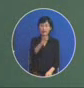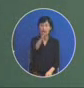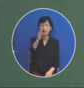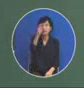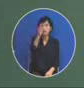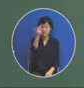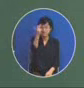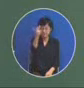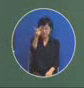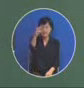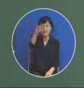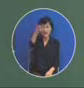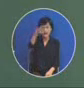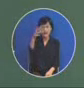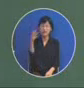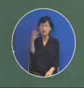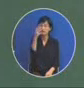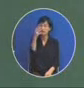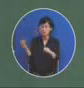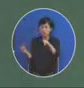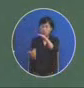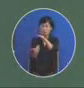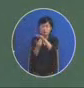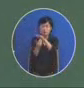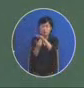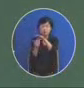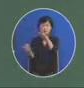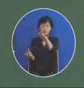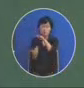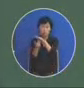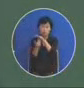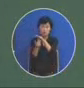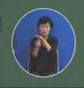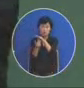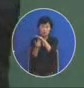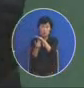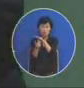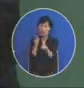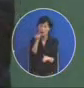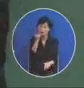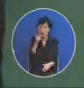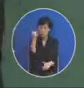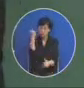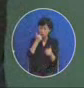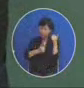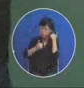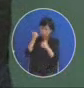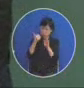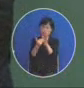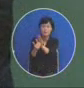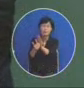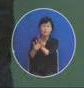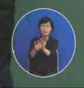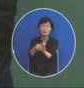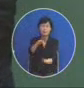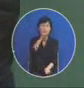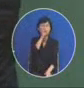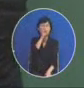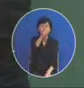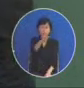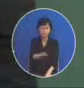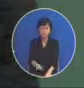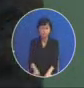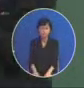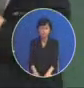갈보리산의 성취입니다. The fulfillment of Mount Calvary. 이것은 아무도 막을 수가 없어요. This is something that no one can